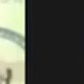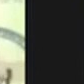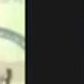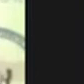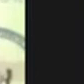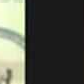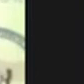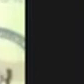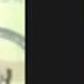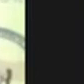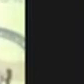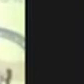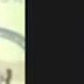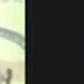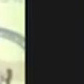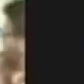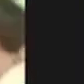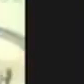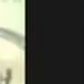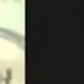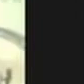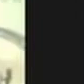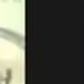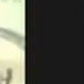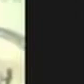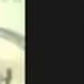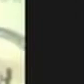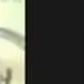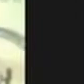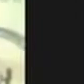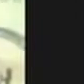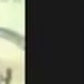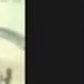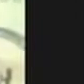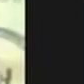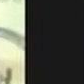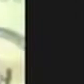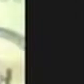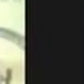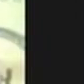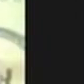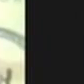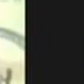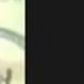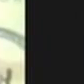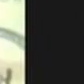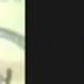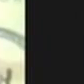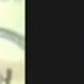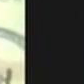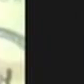Süleyman Bey, buradaki sistemi açabilir miyiz? Buradaki sistemi açabilir miyiz?